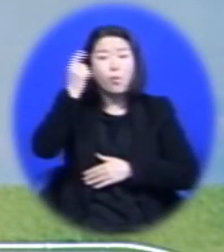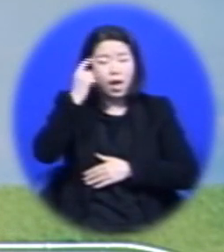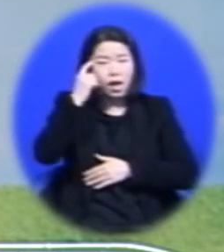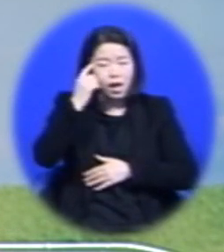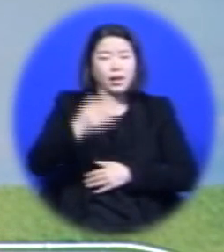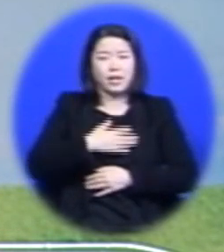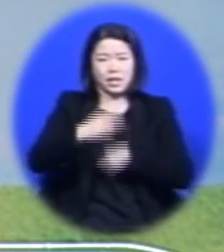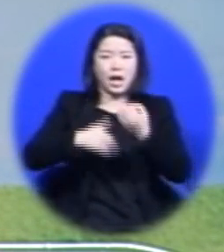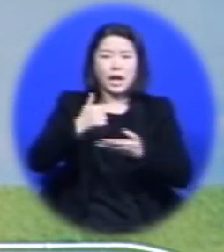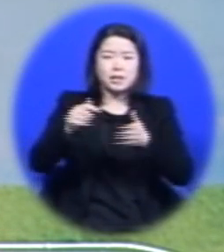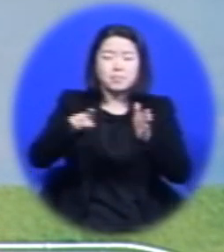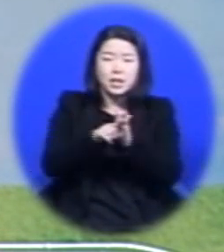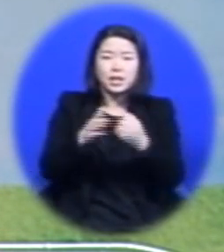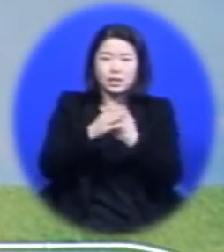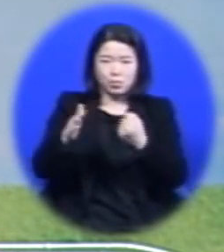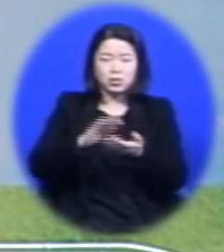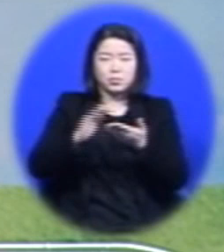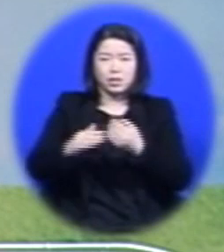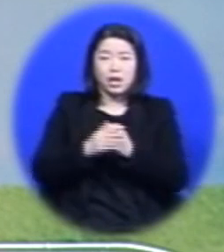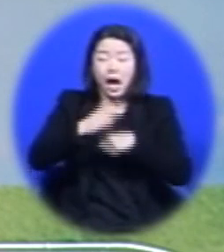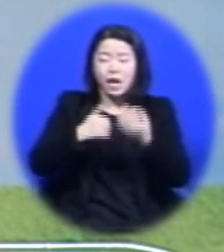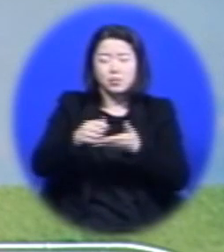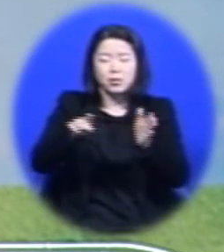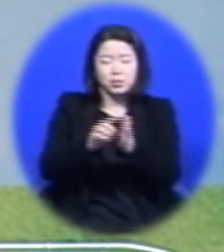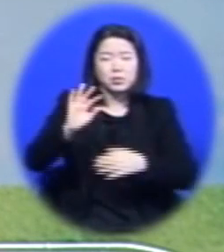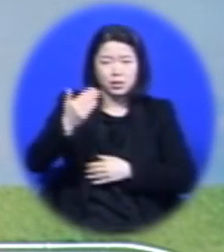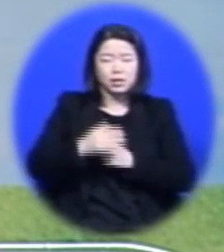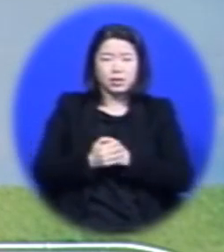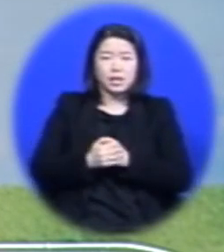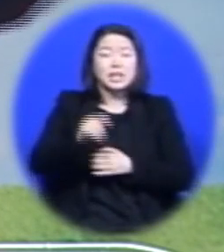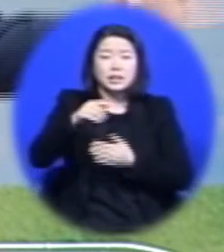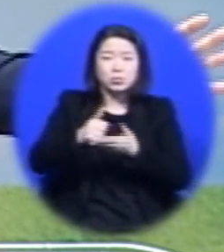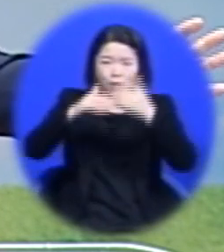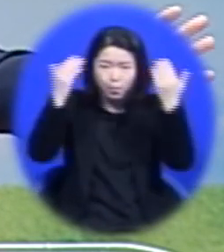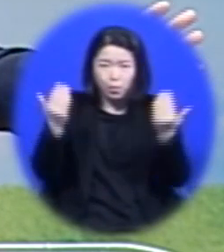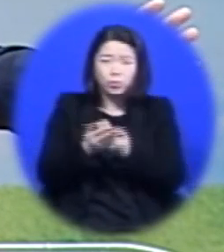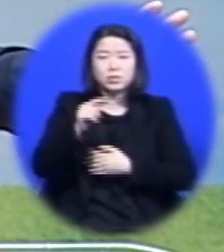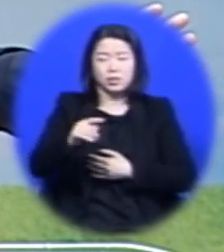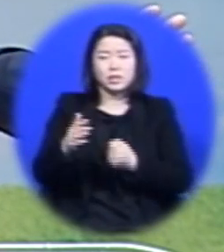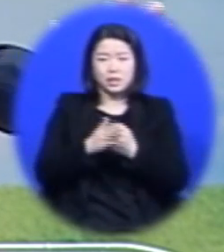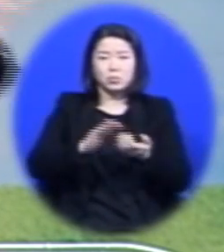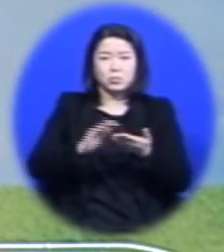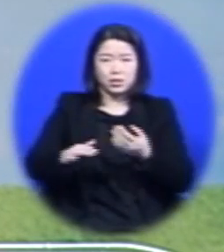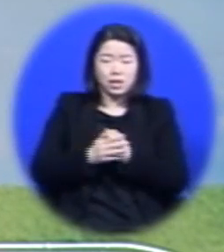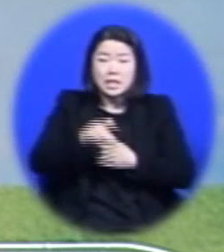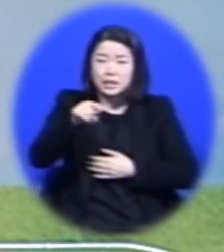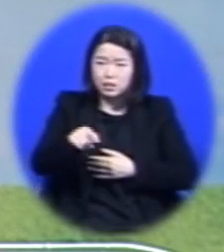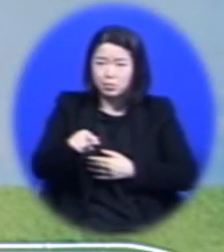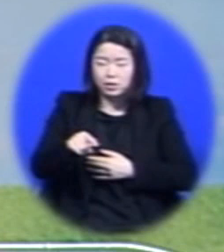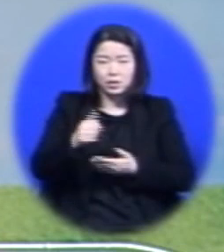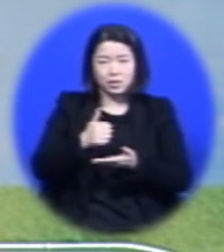하나님이 믿으니까 하나님만 믿으면 돼 하나님만 믿으면 그분은 모든 것이니까 그 분이